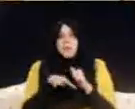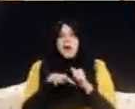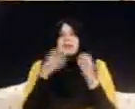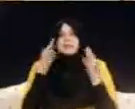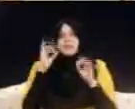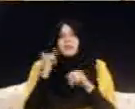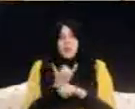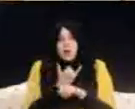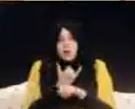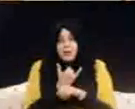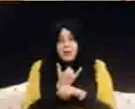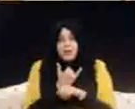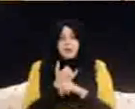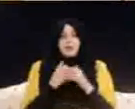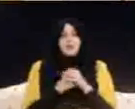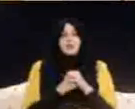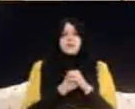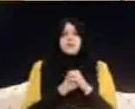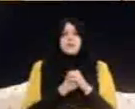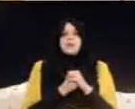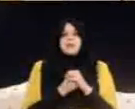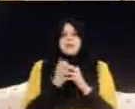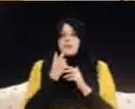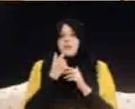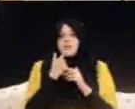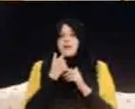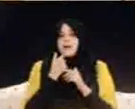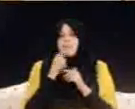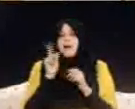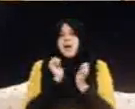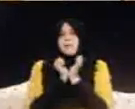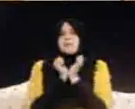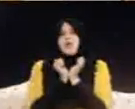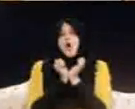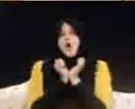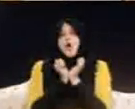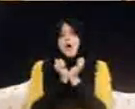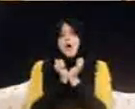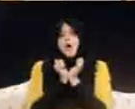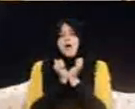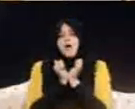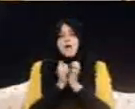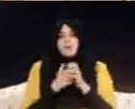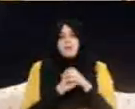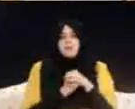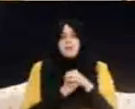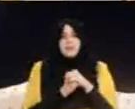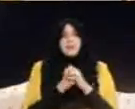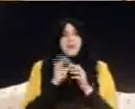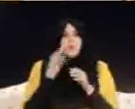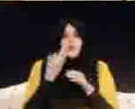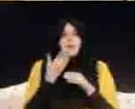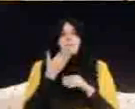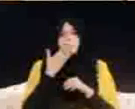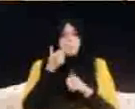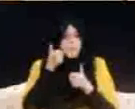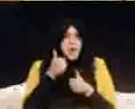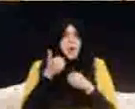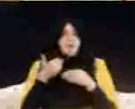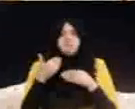القران الكريم، 4 شهور و10 ايام. ولكن هذه العده الشرعيه ماهيش حبس، ماهيش سجن. مليح تدخل قبل المغرب،